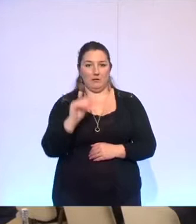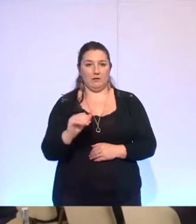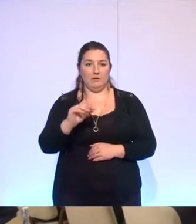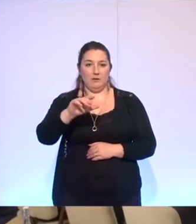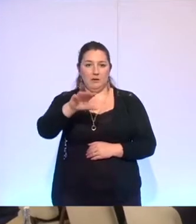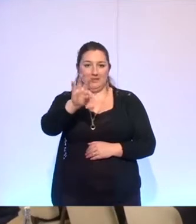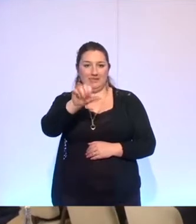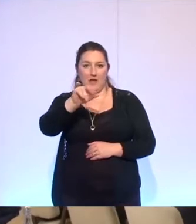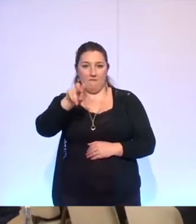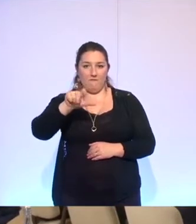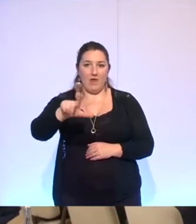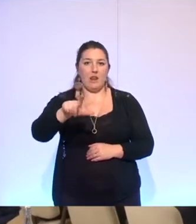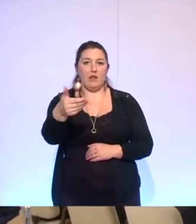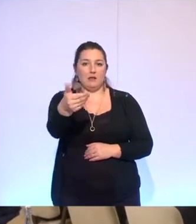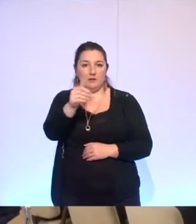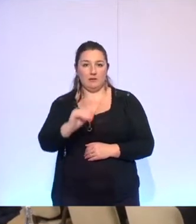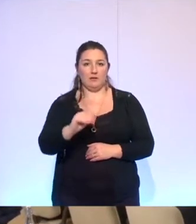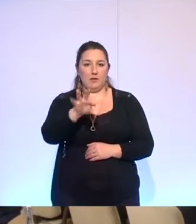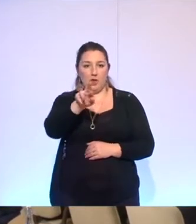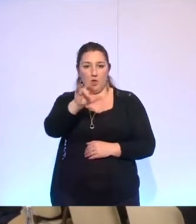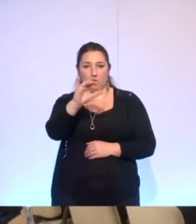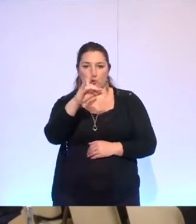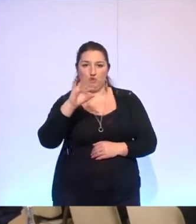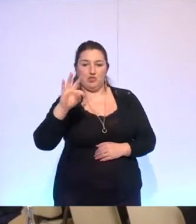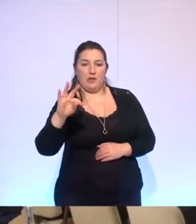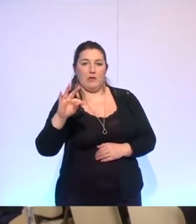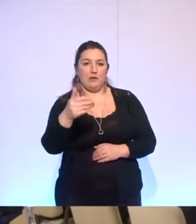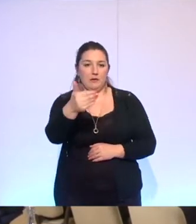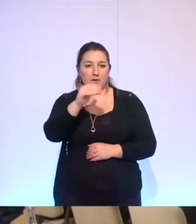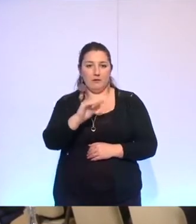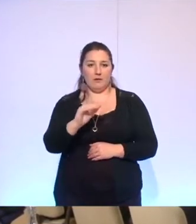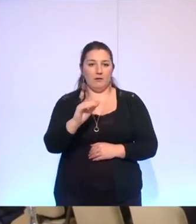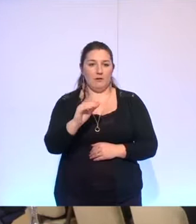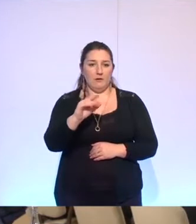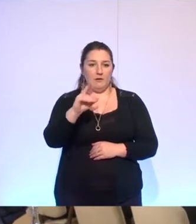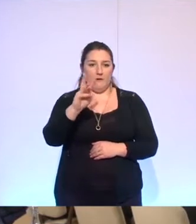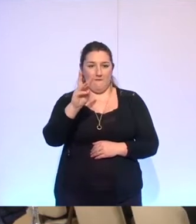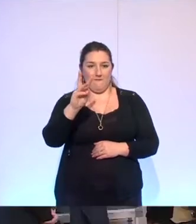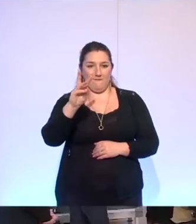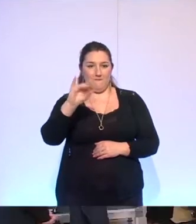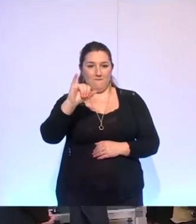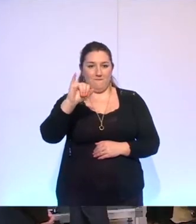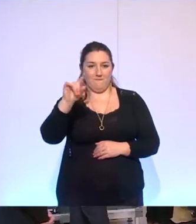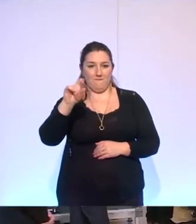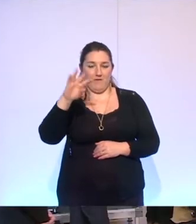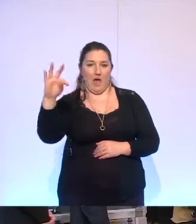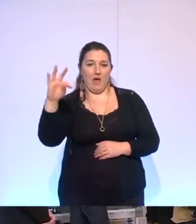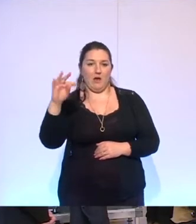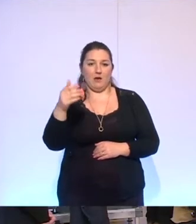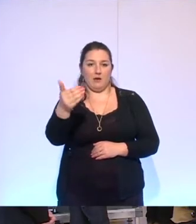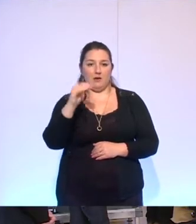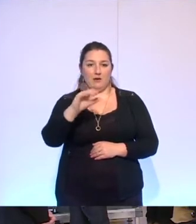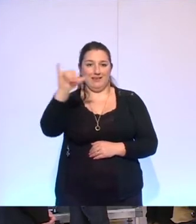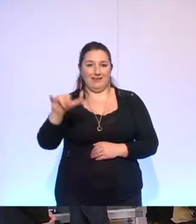Maude, Tuché Guy, présent. Yar Jacques, présent. Yassia Sonia.